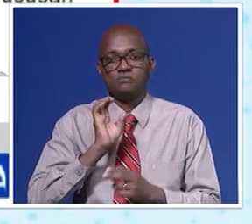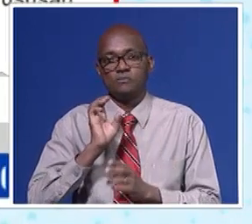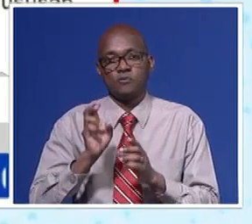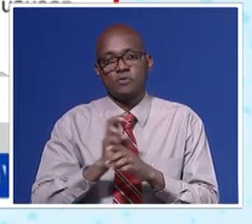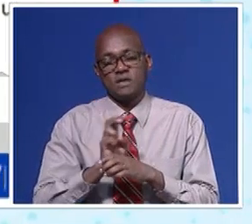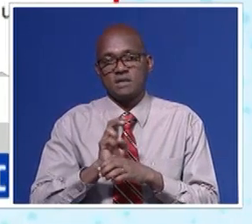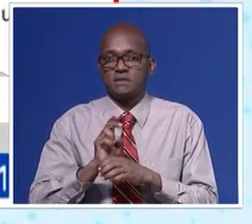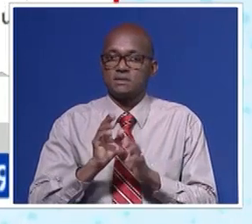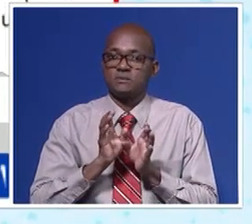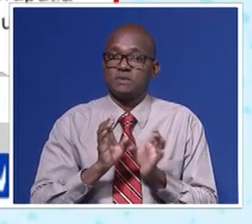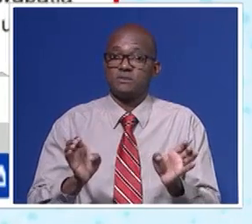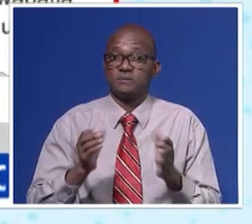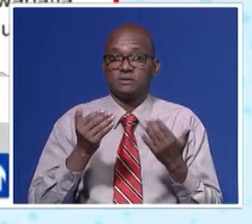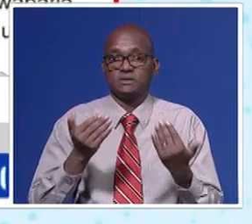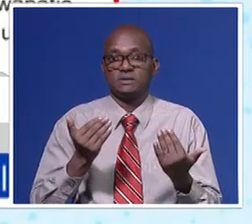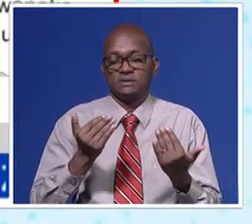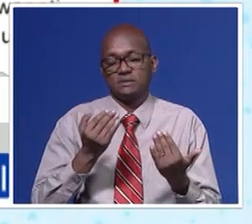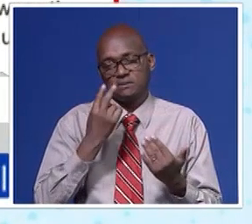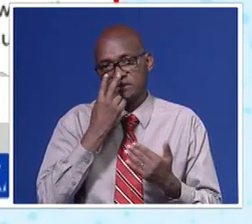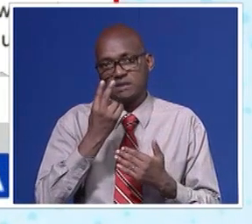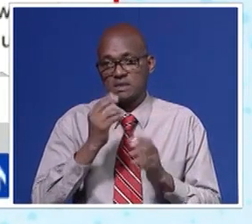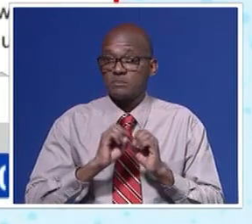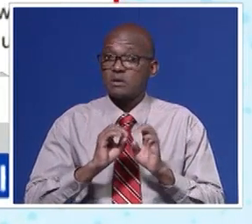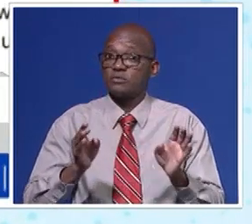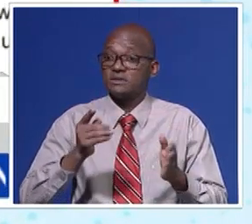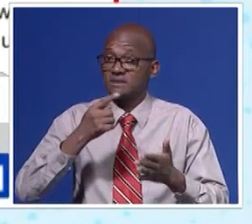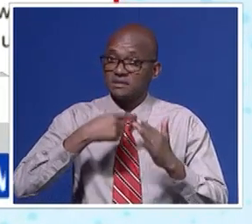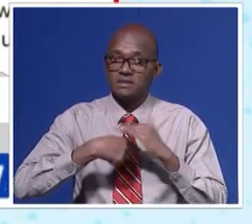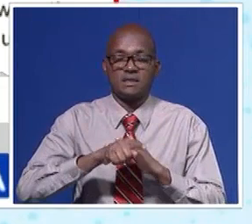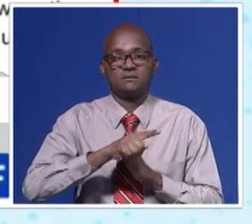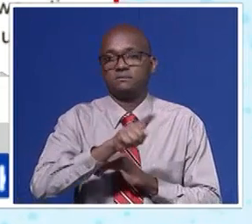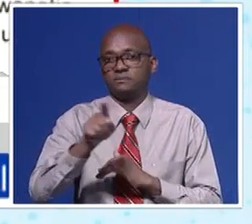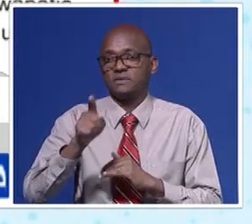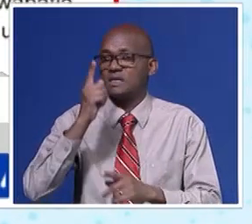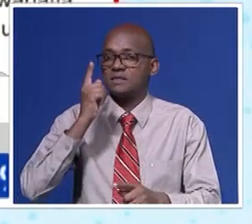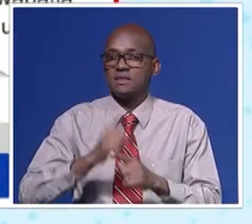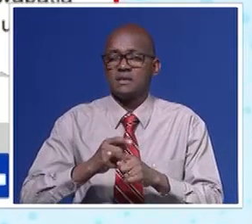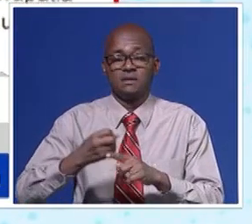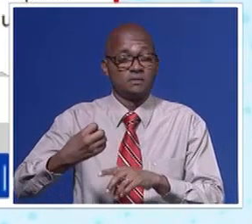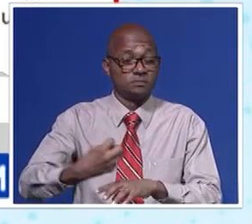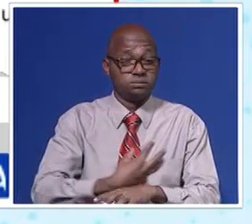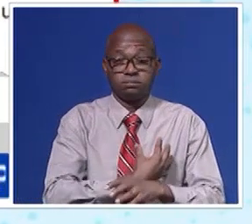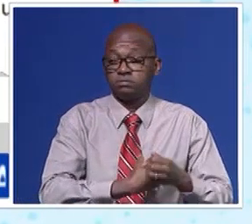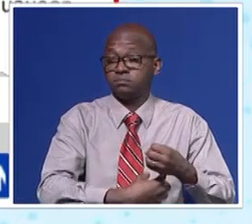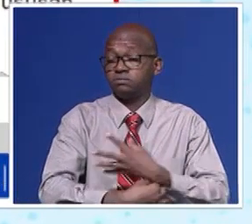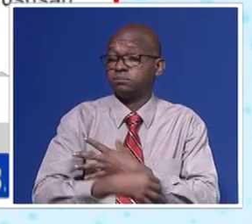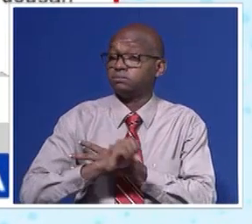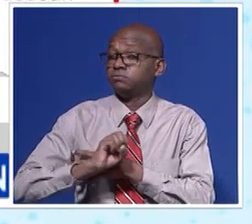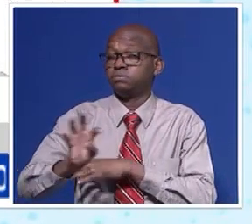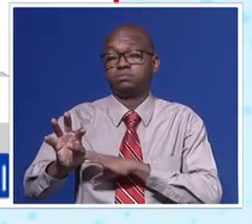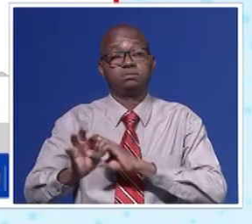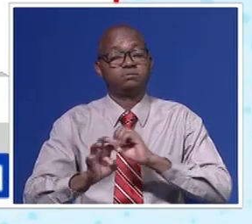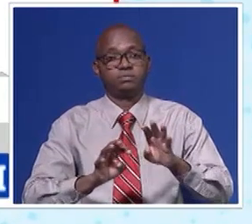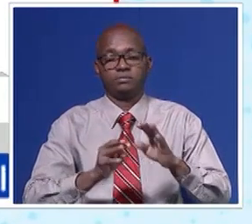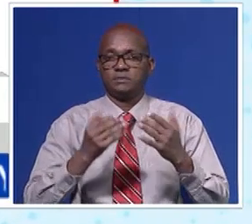hii inaashiria kuwa maambukizi sasa ni ya ndani na kuongeza hatari zaidi ya kuambukizana wenyewe kwa wenyewe, jambo alilosisitiza